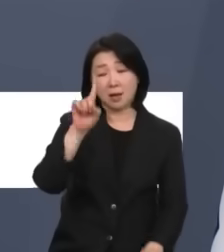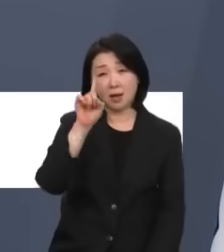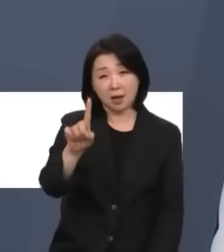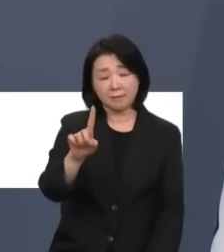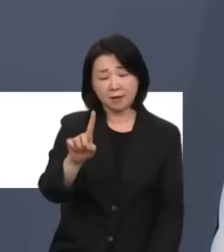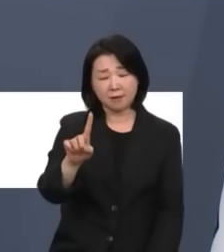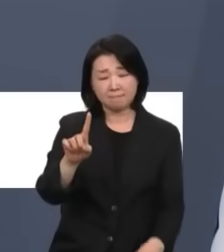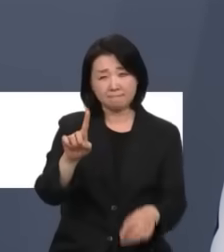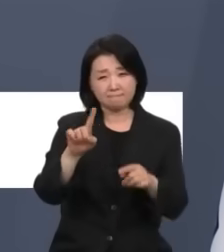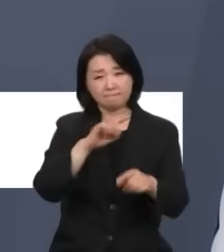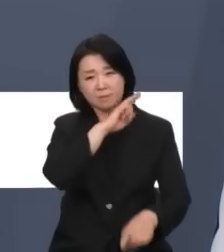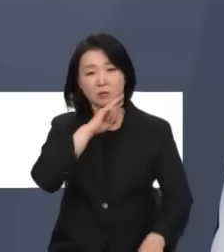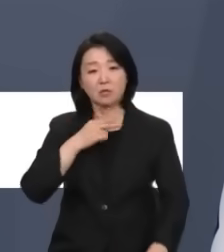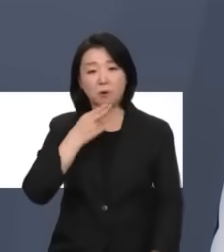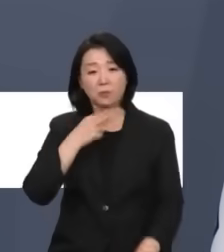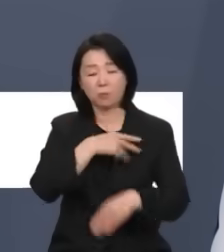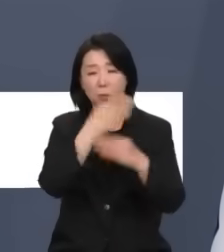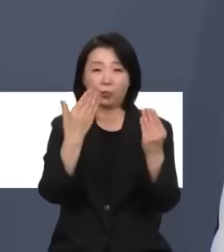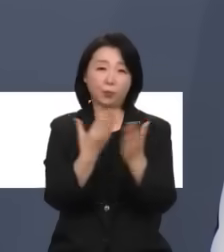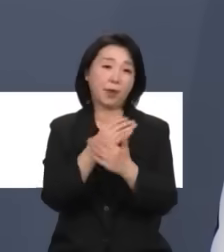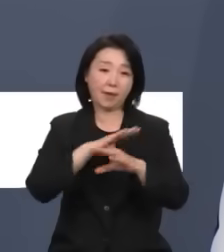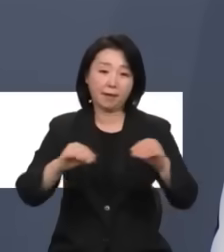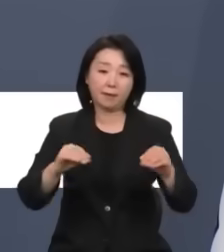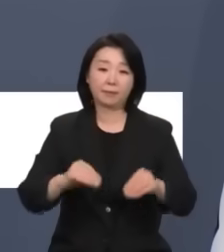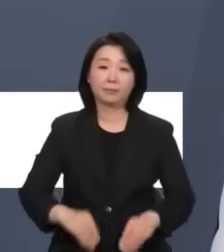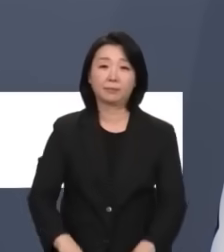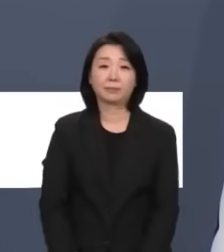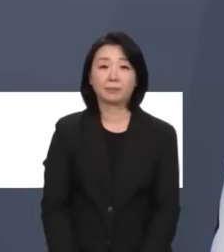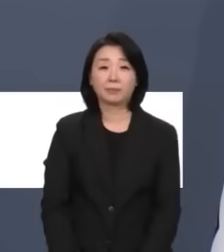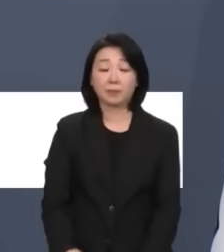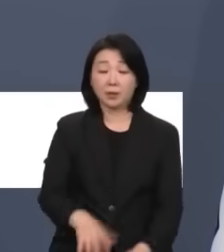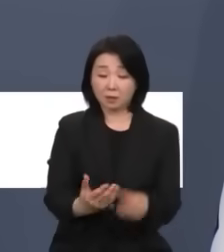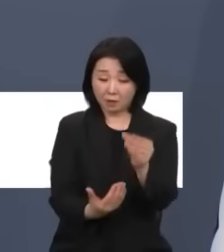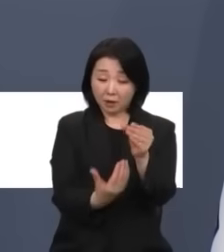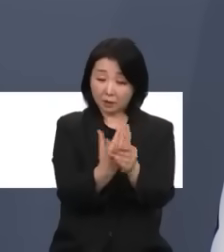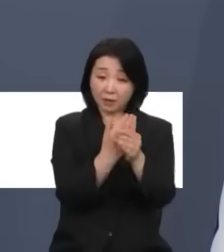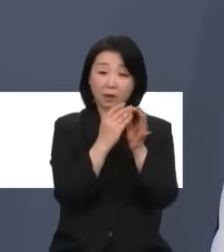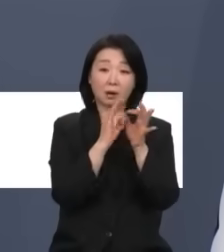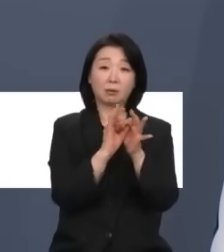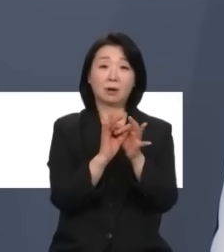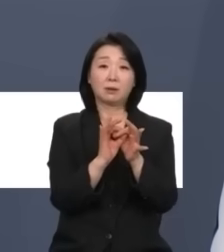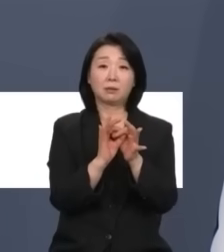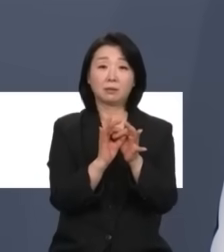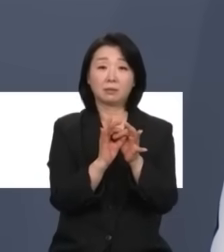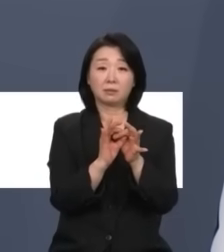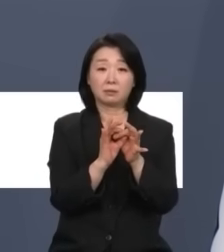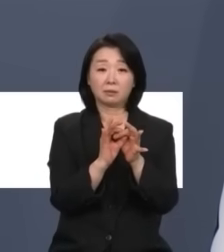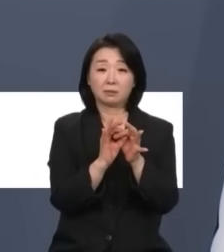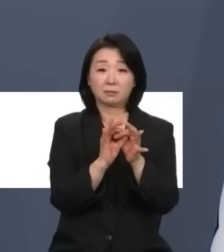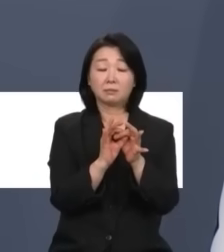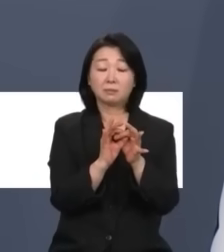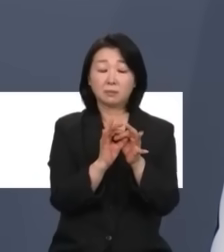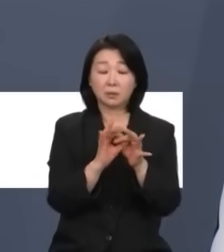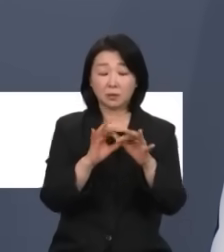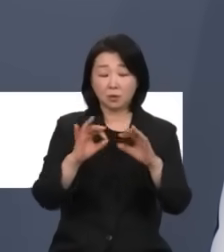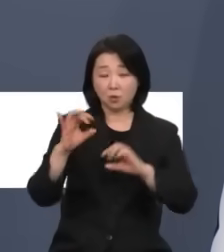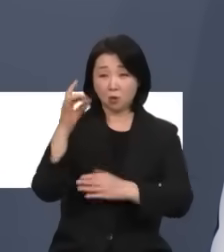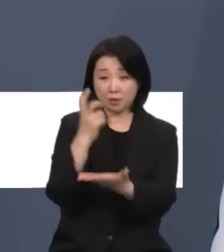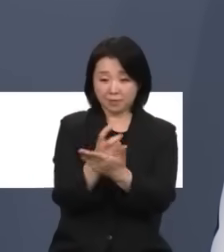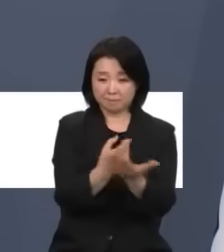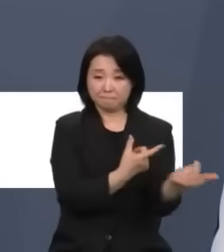한 점 의혹 없이 처리하고 있습니다. 이번 사안에 대해서도 동일한 원칙에